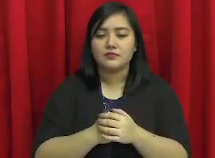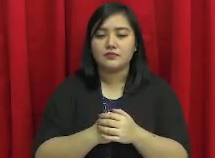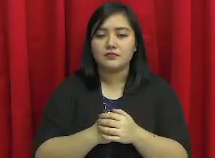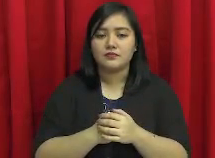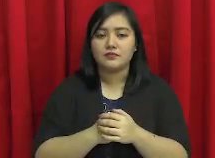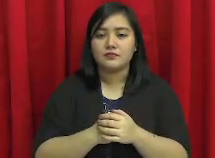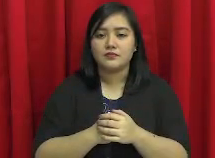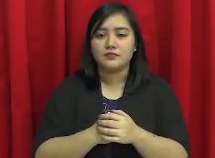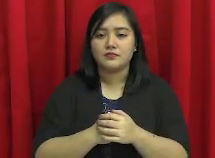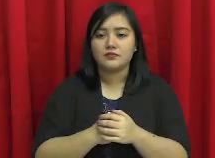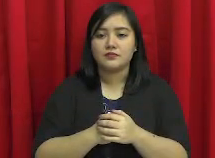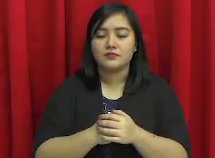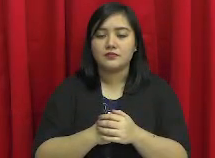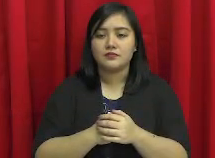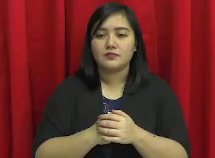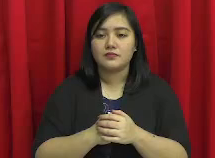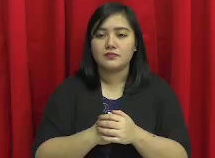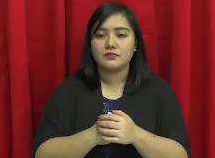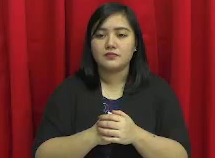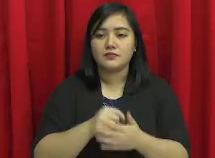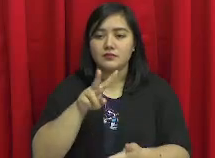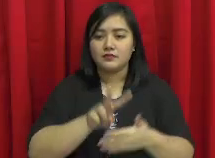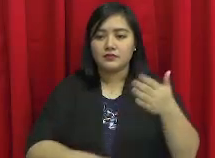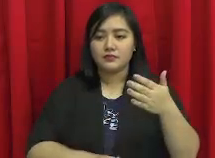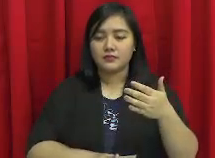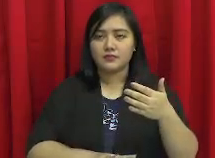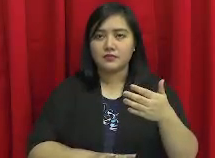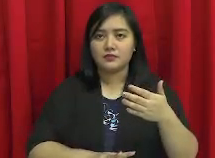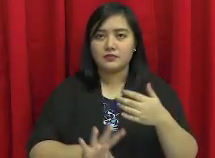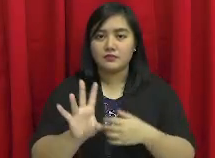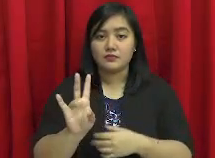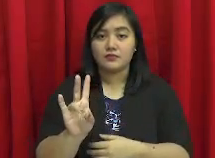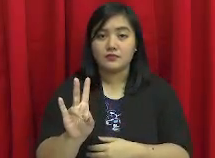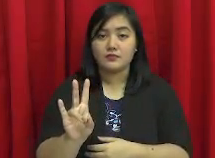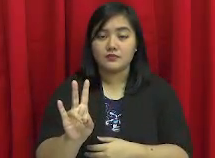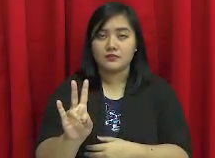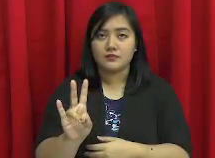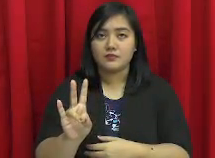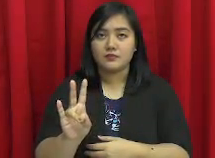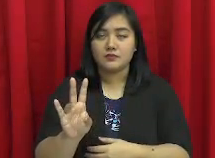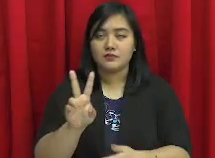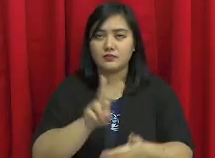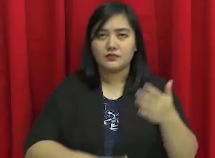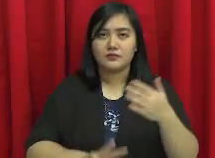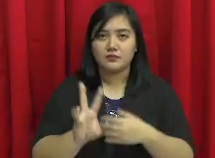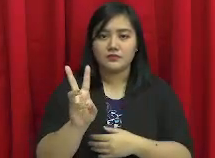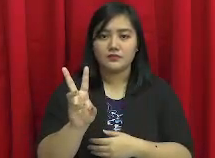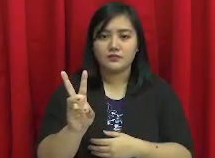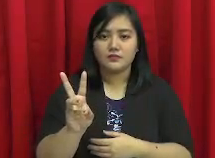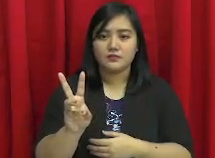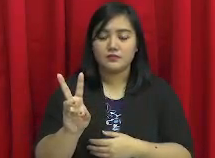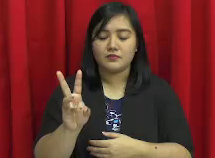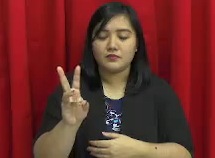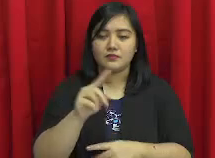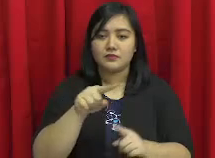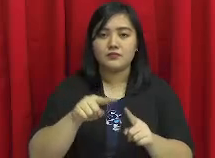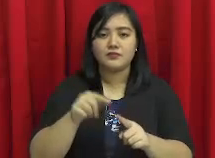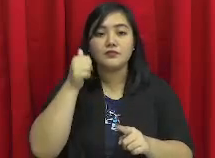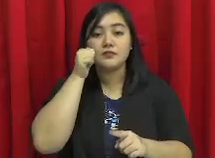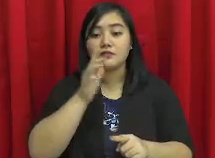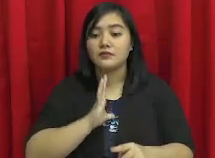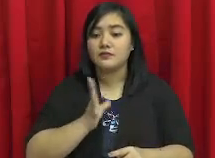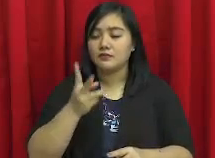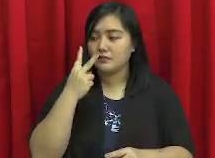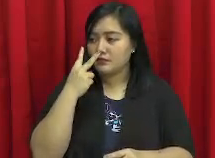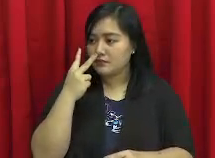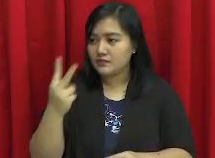sa, dito muna tayo sa verse number 7, or number 6. And when the woman saw, kasi na-tempt na siya ng